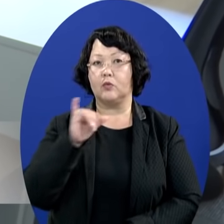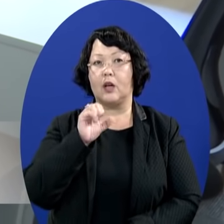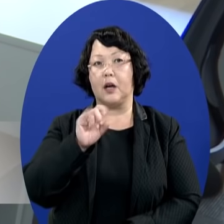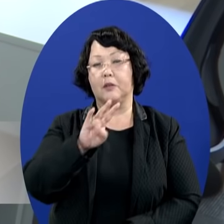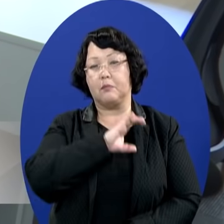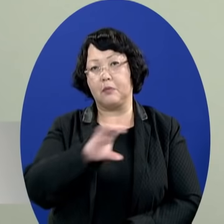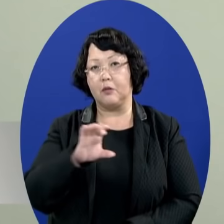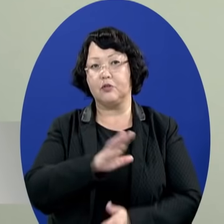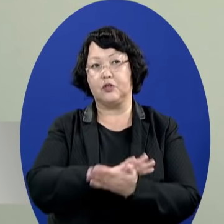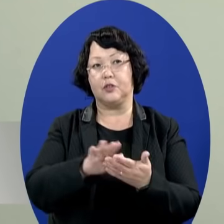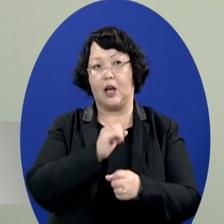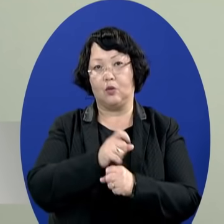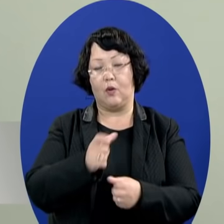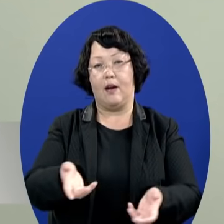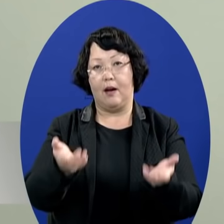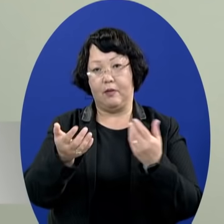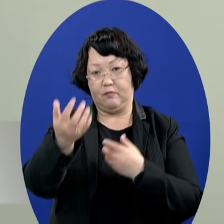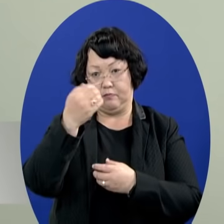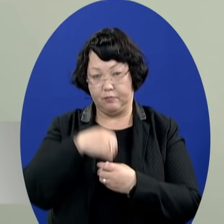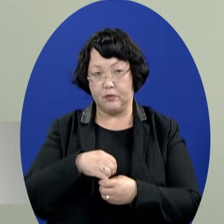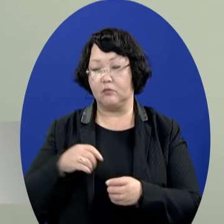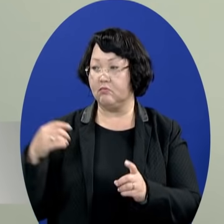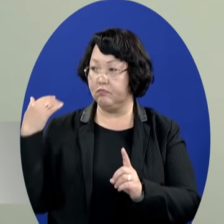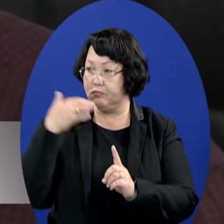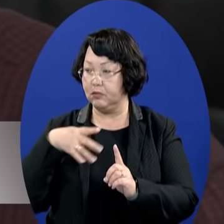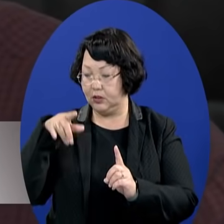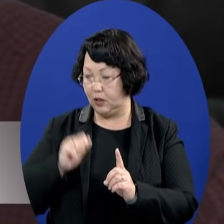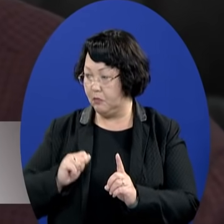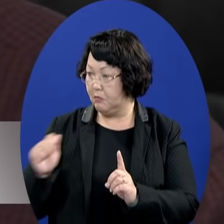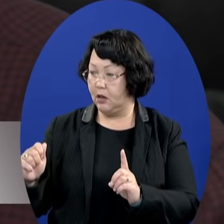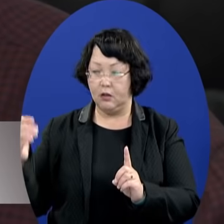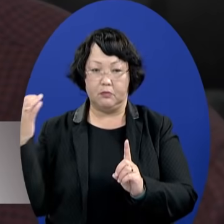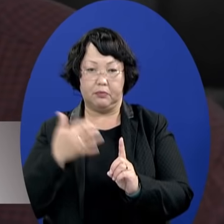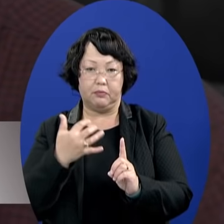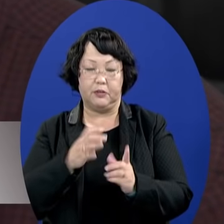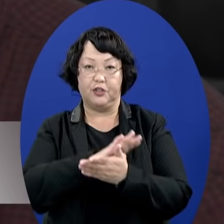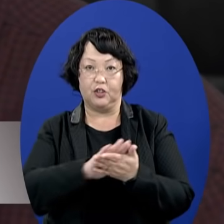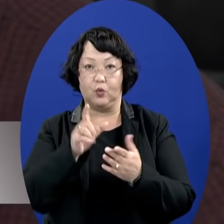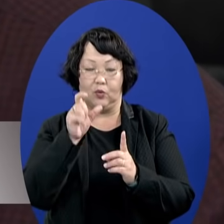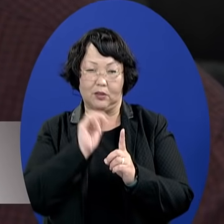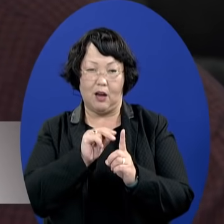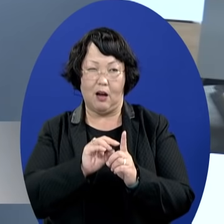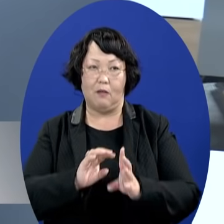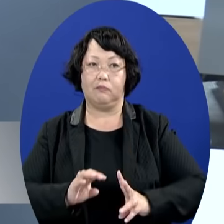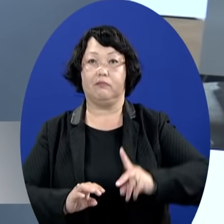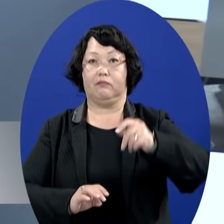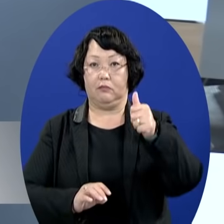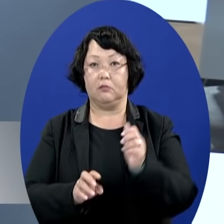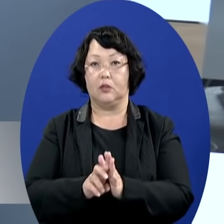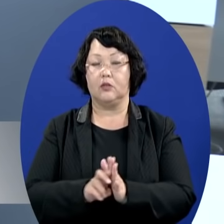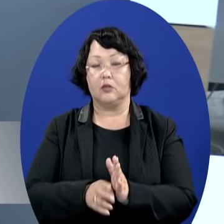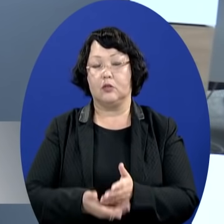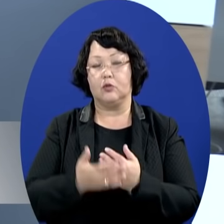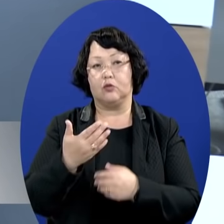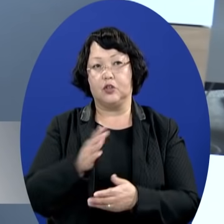ахуй нэгж байгууллагууд шинэ ажилтан авахдаа менторыгийн тусгаална цалинжуулж түн шинэ ажилтантай ажиллах бүрэн боломжийг хангаж өгдөг байна. Инженер шинэ